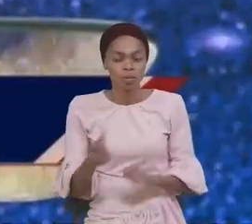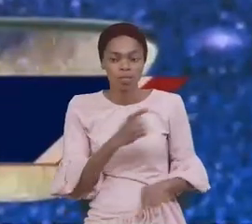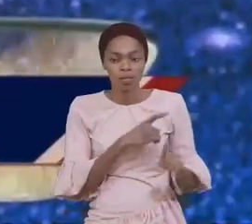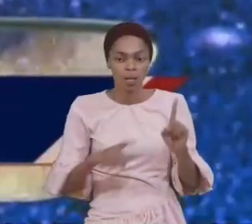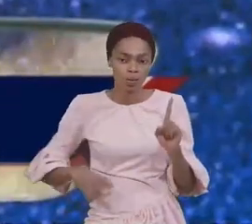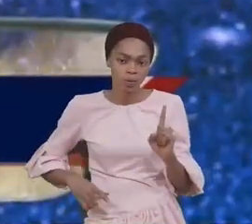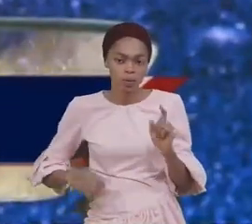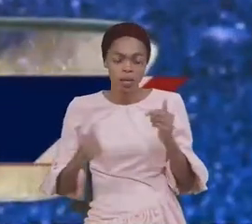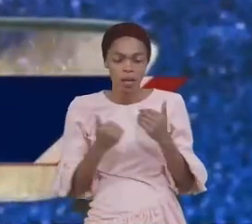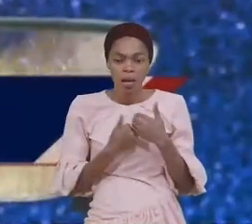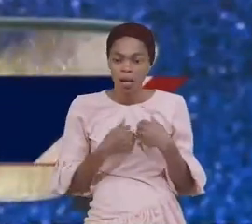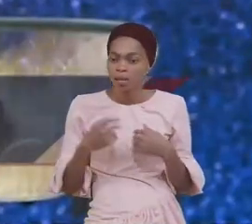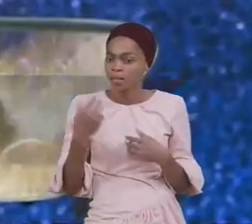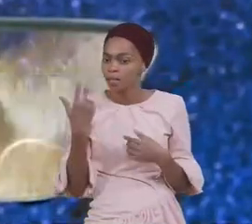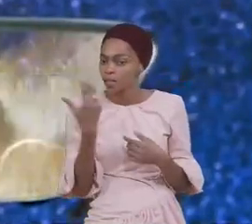d'Israël,